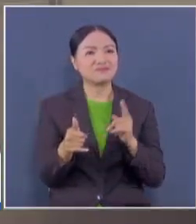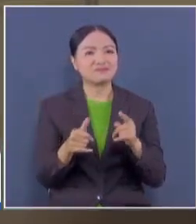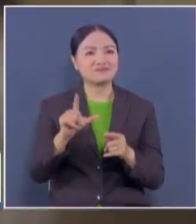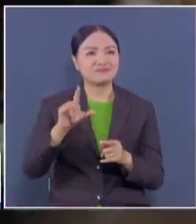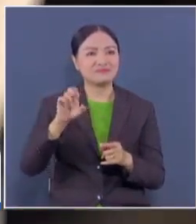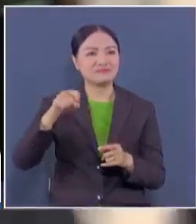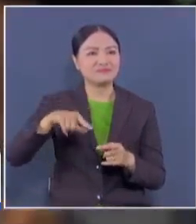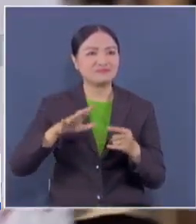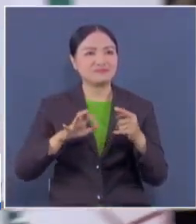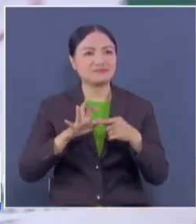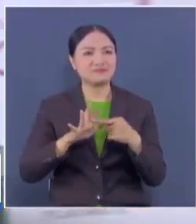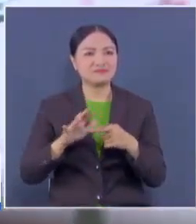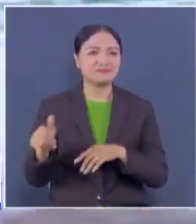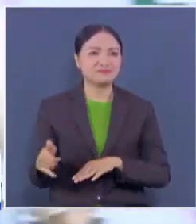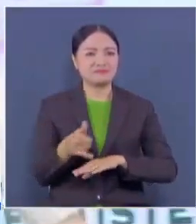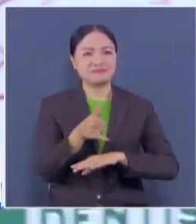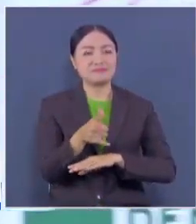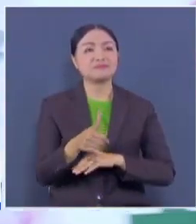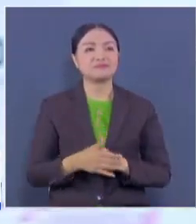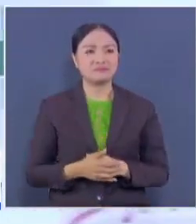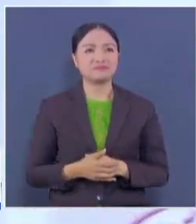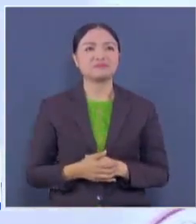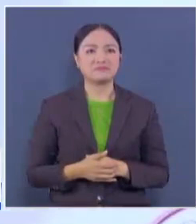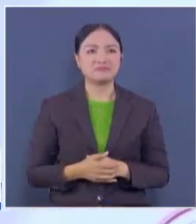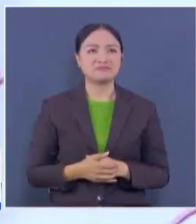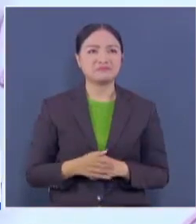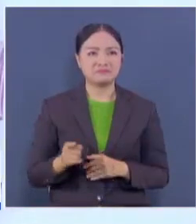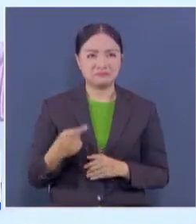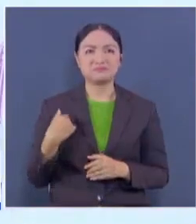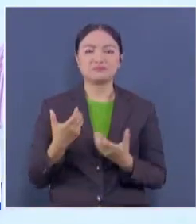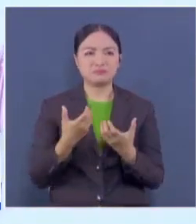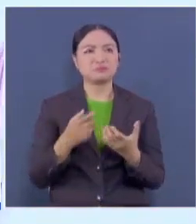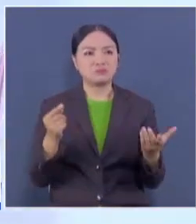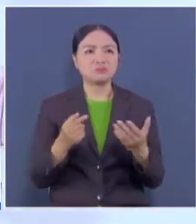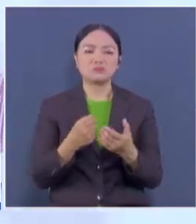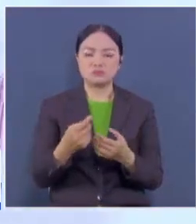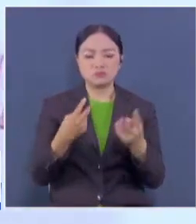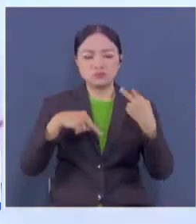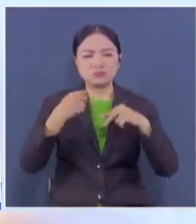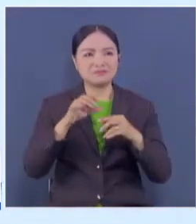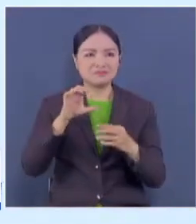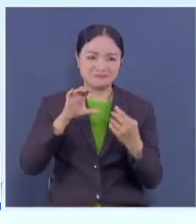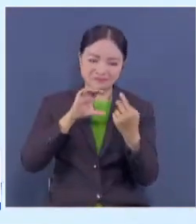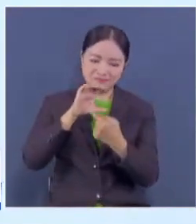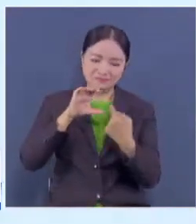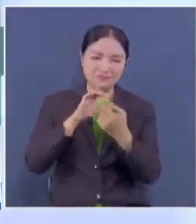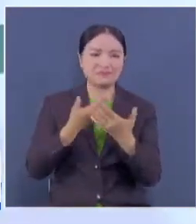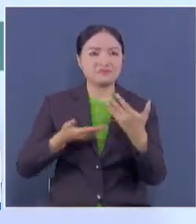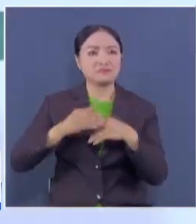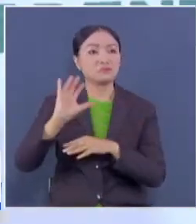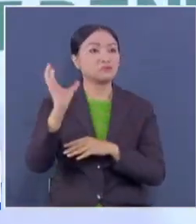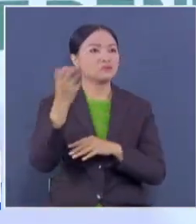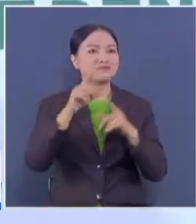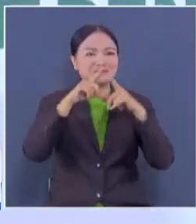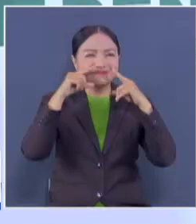าก็ปรากฏตัวกลางอีเวนต์ใหญ่ในฐานะแบรนด์แอมบาสเดอร์ผลิตภัณฑ์ดูแลช่องปากพรีเมียมระดับโลกค่ะพร้อมกับแจ